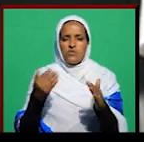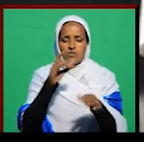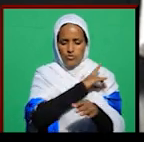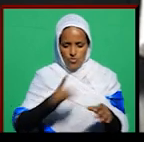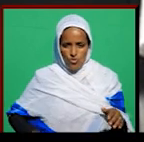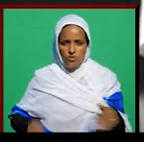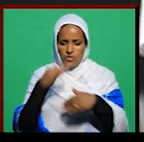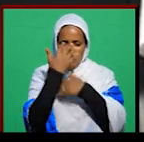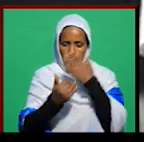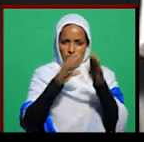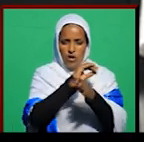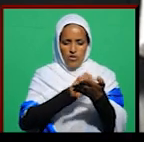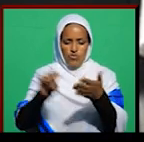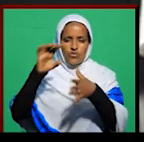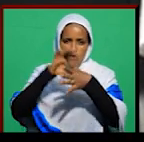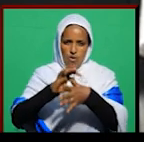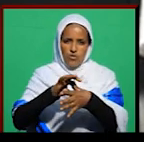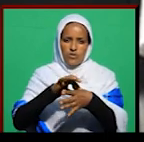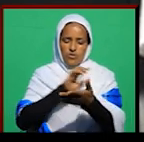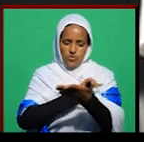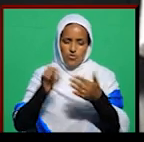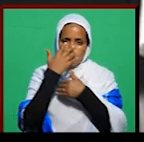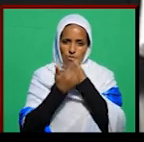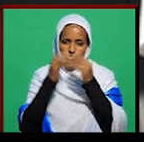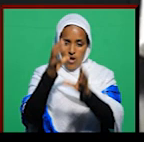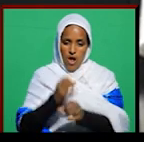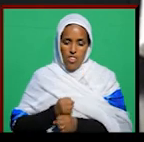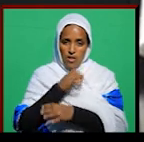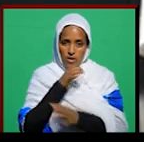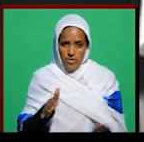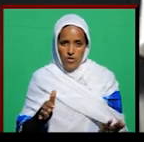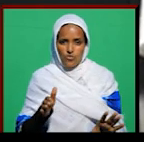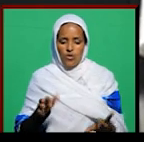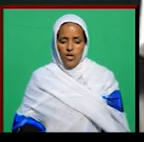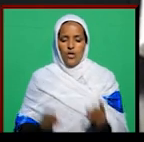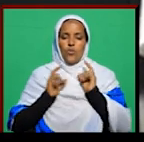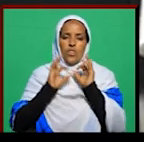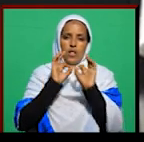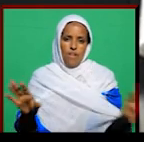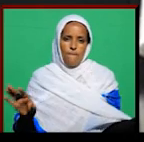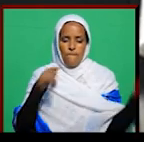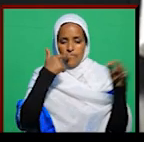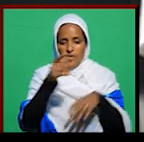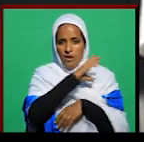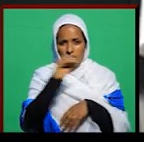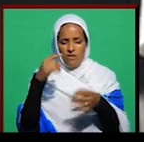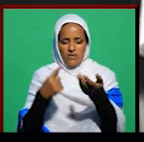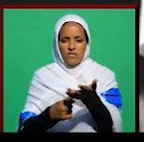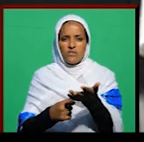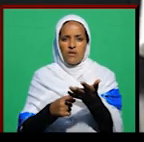የክርስቶስን ደሙንና ቅዱስ ስጋውንና ቅዱስ ደሙን ካልተቀበላችሁ ህይወት የላችሁም ይላል